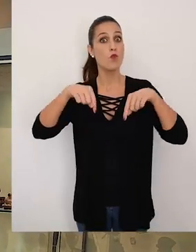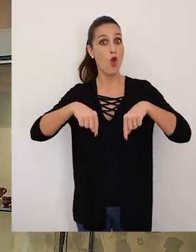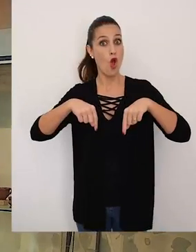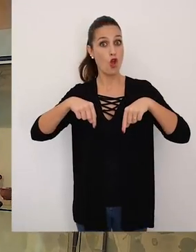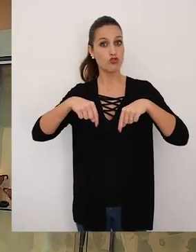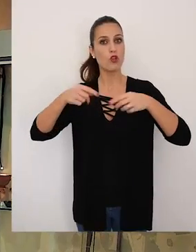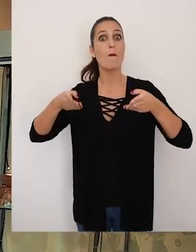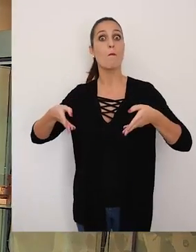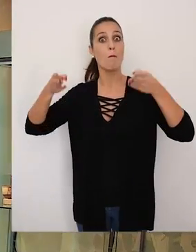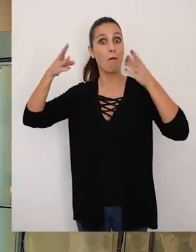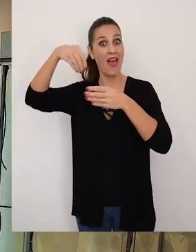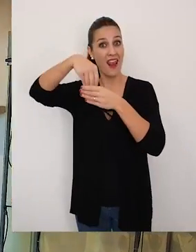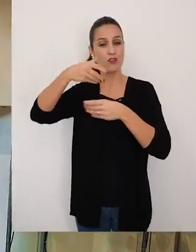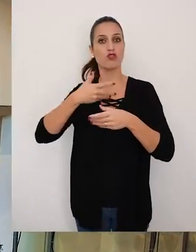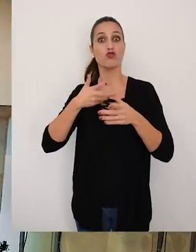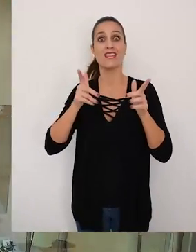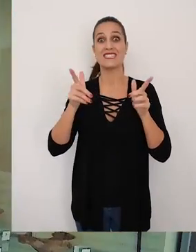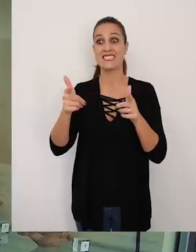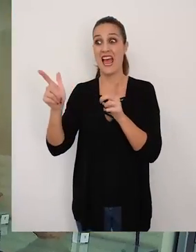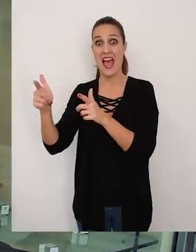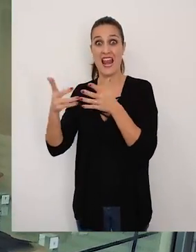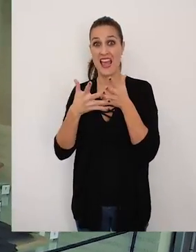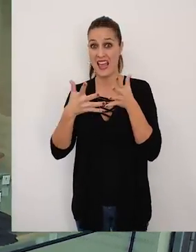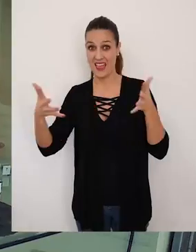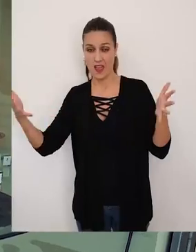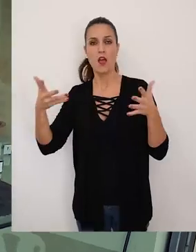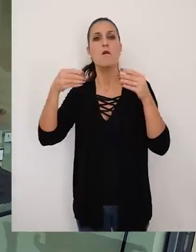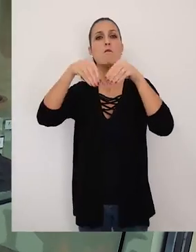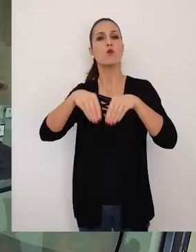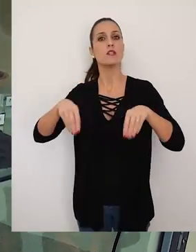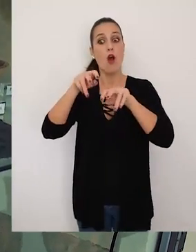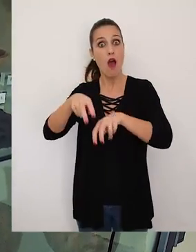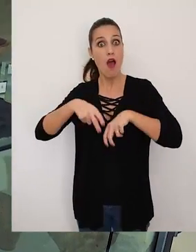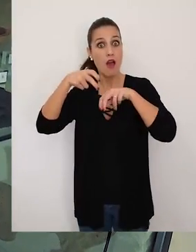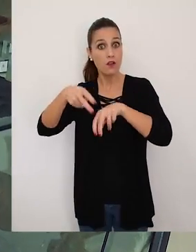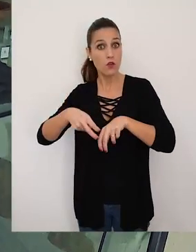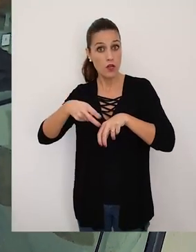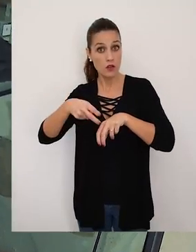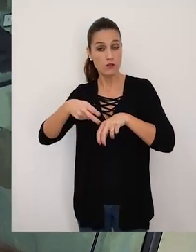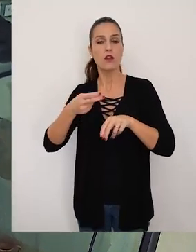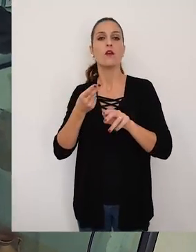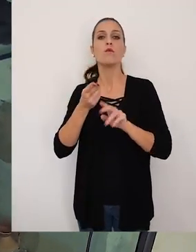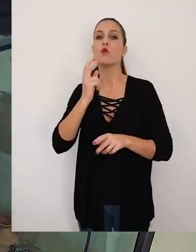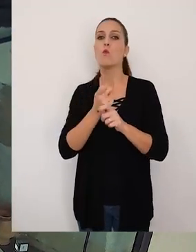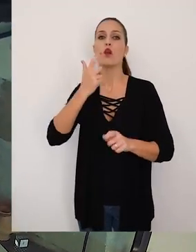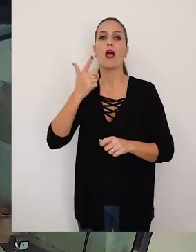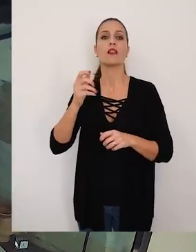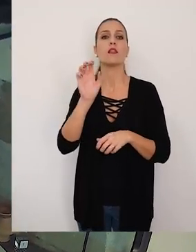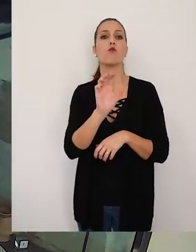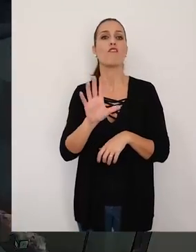Oggi le ampie sale del palazzo ospitano il museo archeologico, tra gli istituti culturali più importanti della provincia di Lecce.